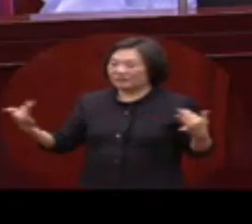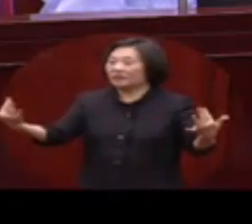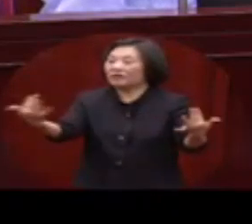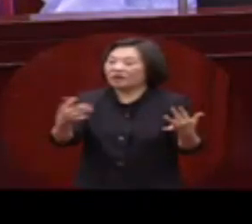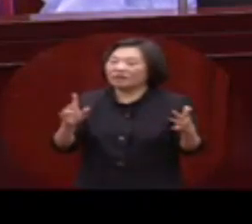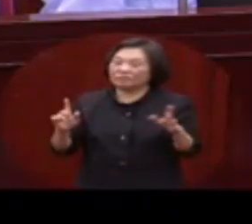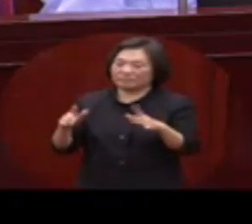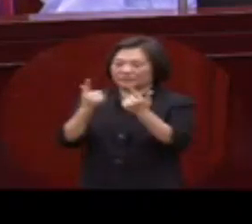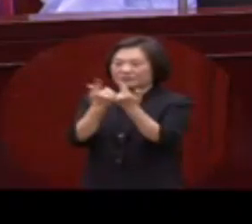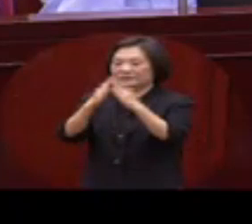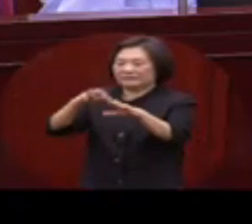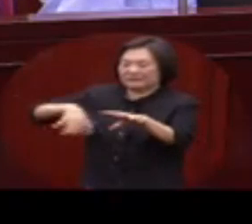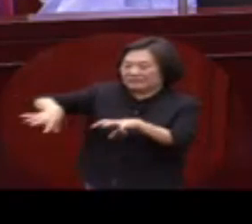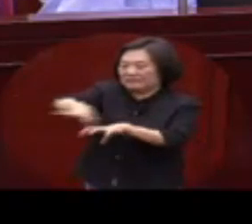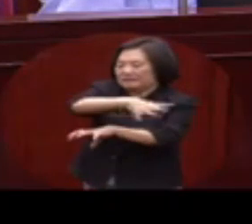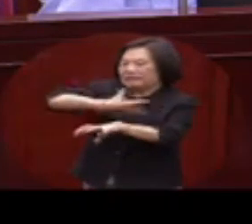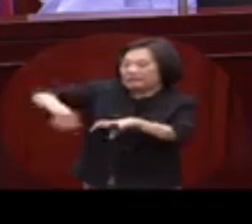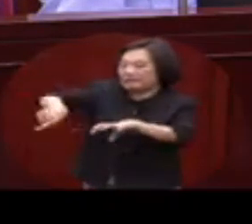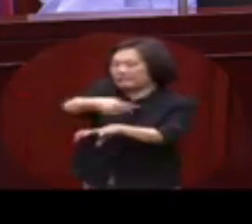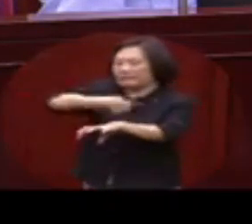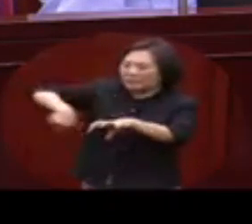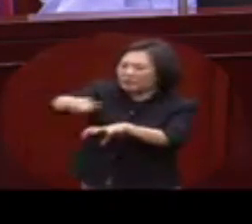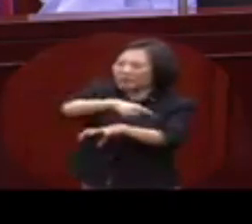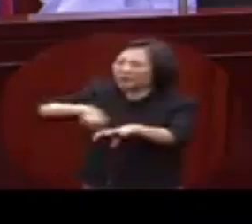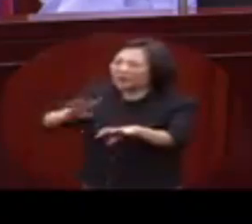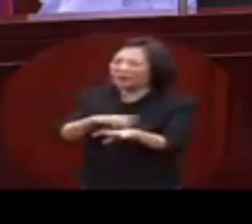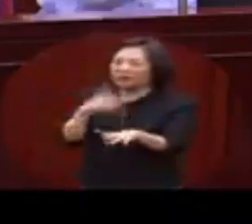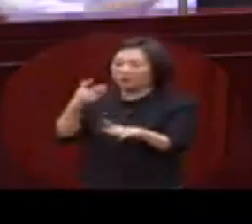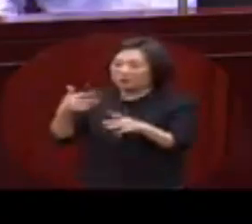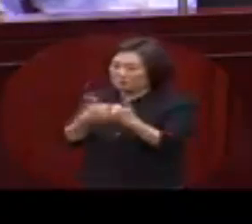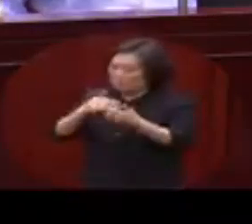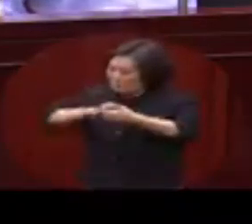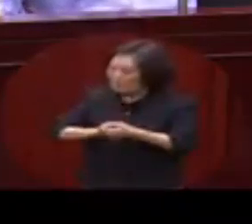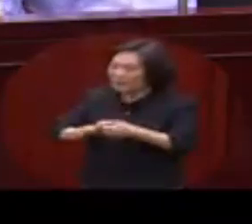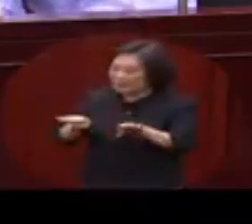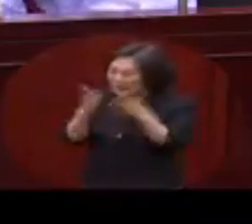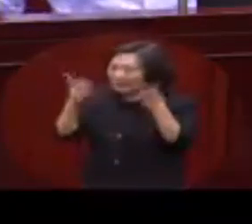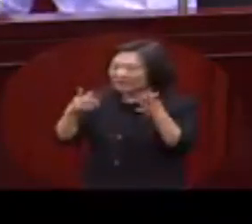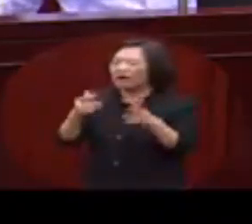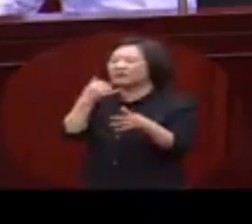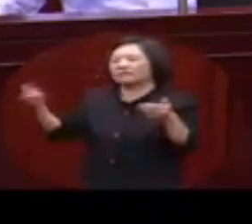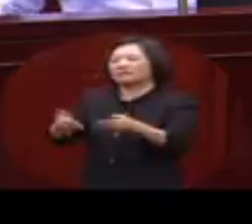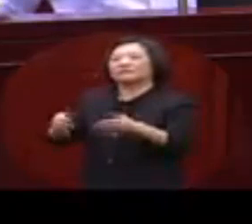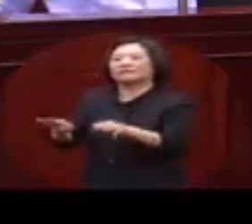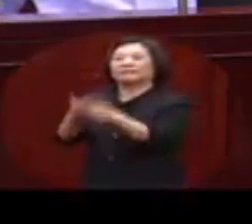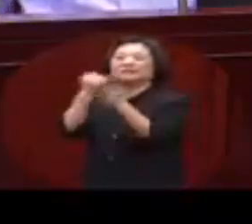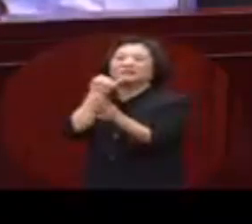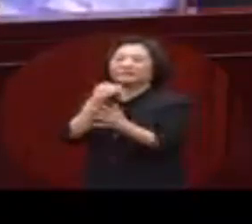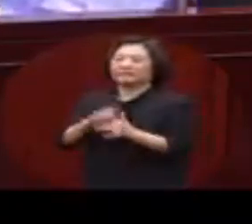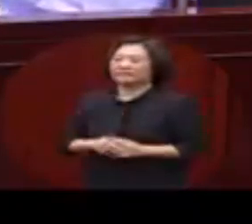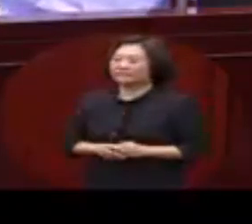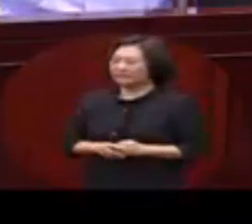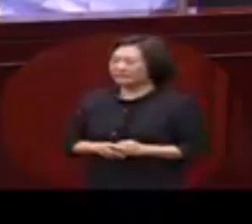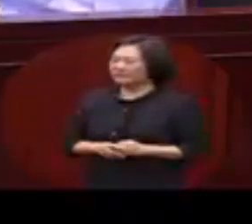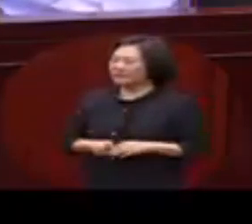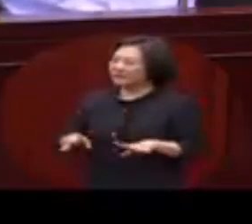跟东环哦，可以确认以后哈，那看什么时候可以开工。那捷运哦，我们其